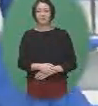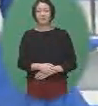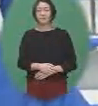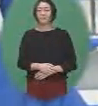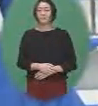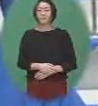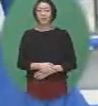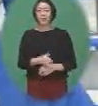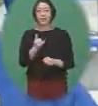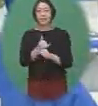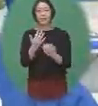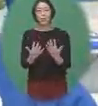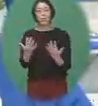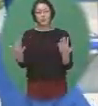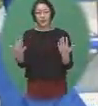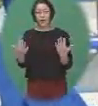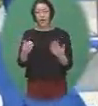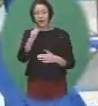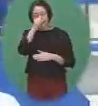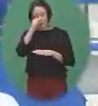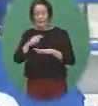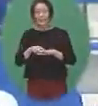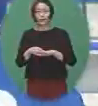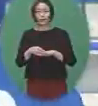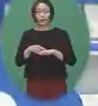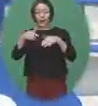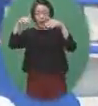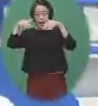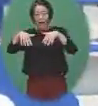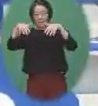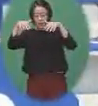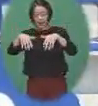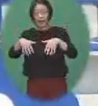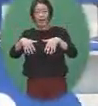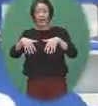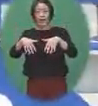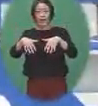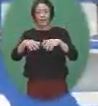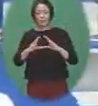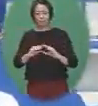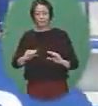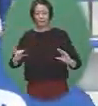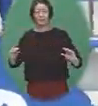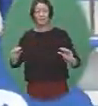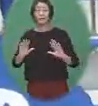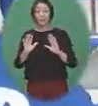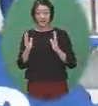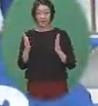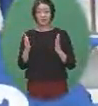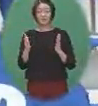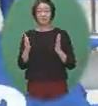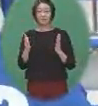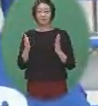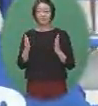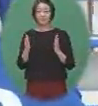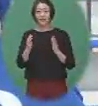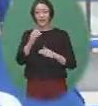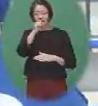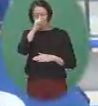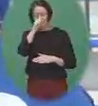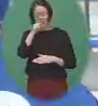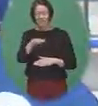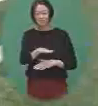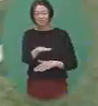かなりの質のいい人工芝ですから、雨降った状態でも、もう泥んこはないですから、いいグラウン